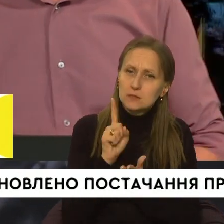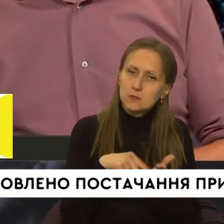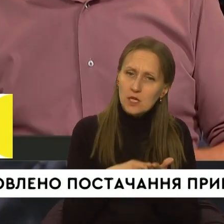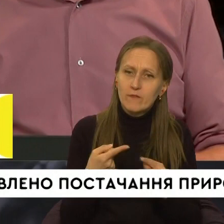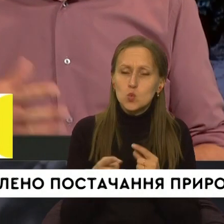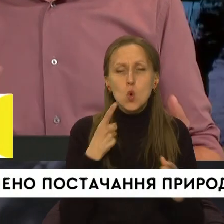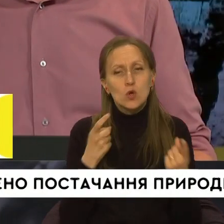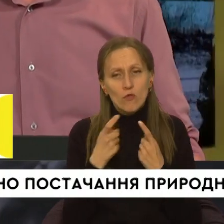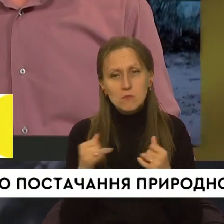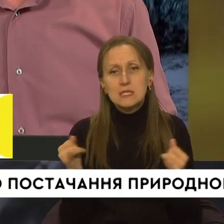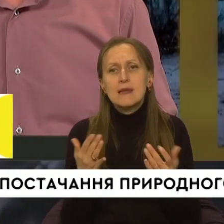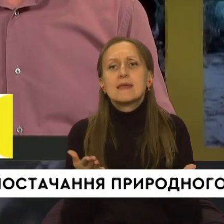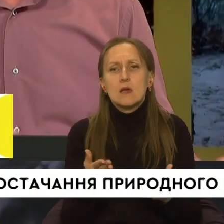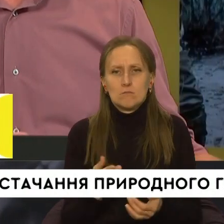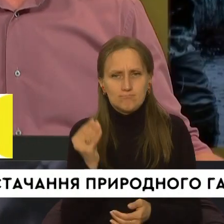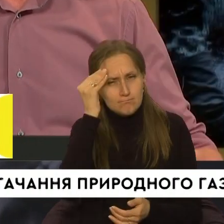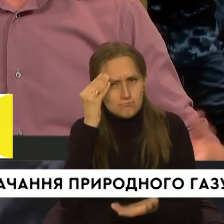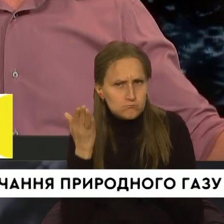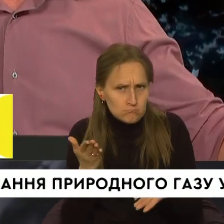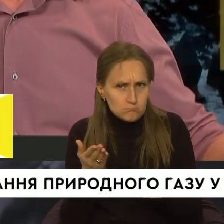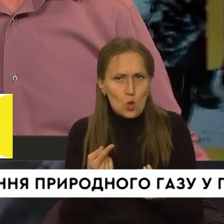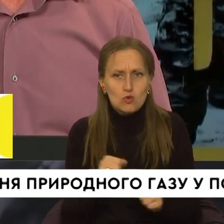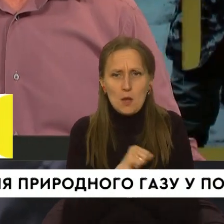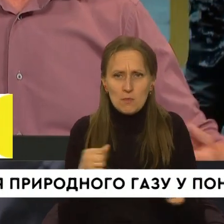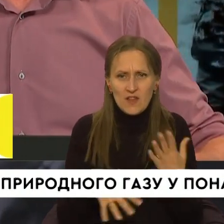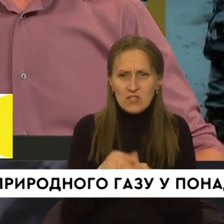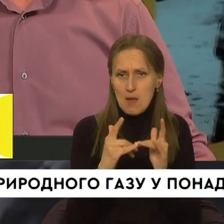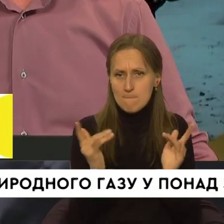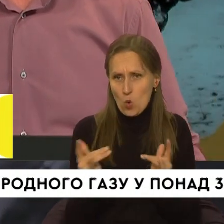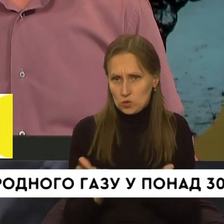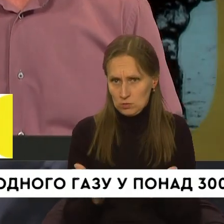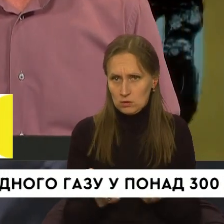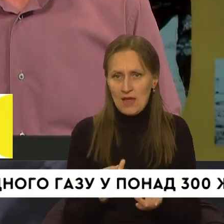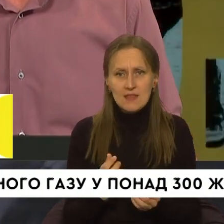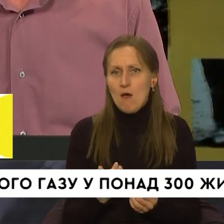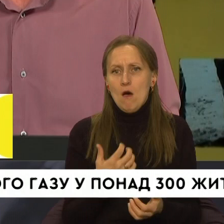цю інформацію? І який їм сенс, якщо вони підірвали всі мости? Очевидно, не